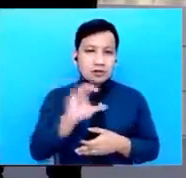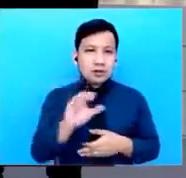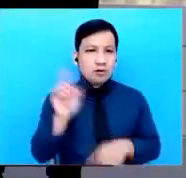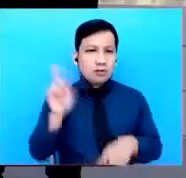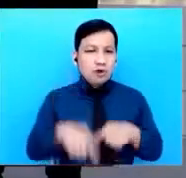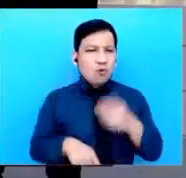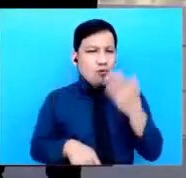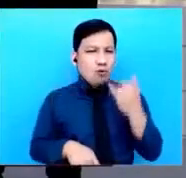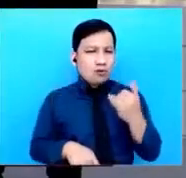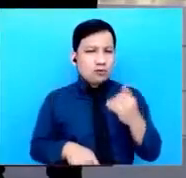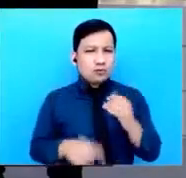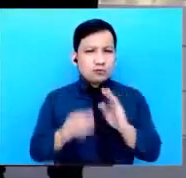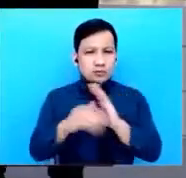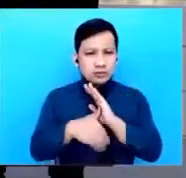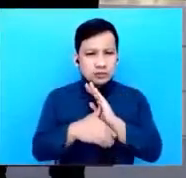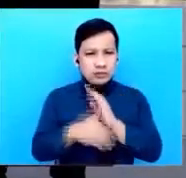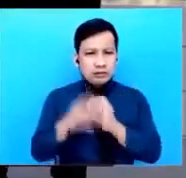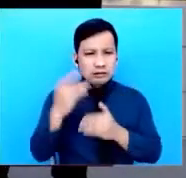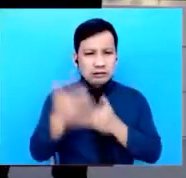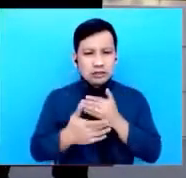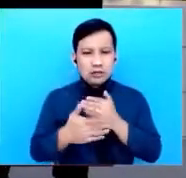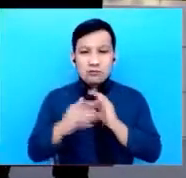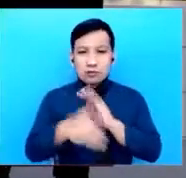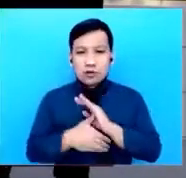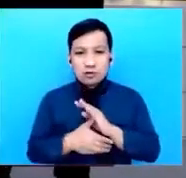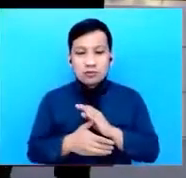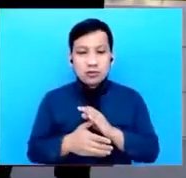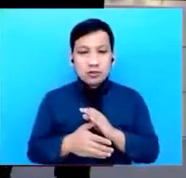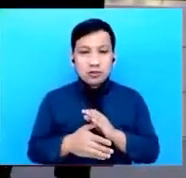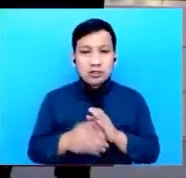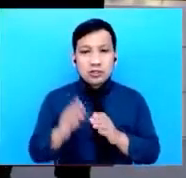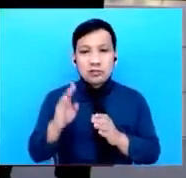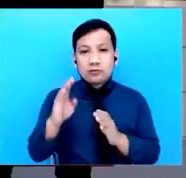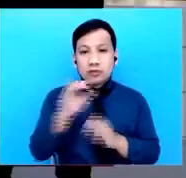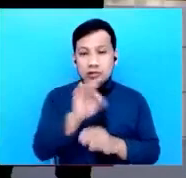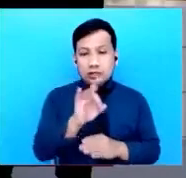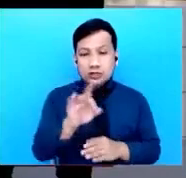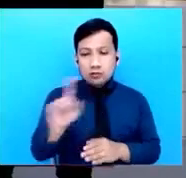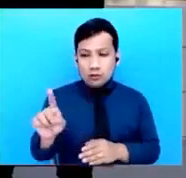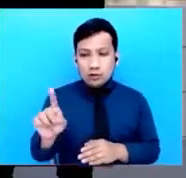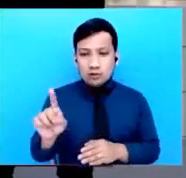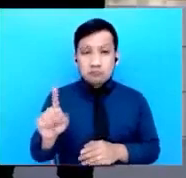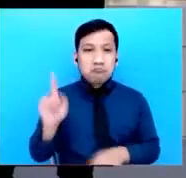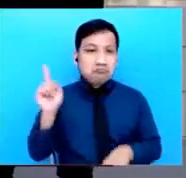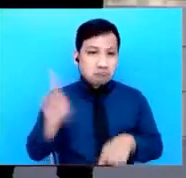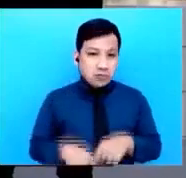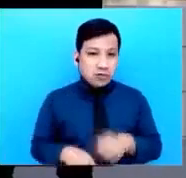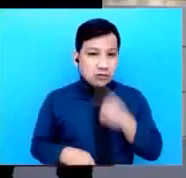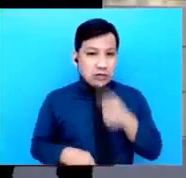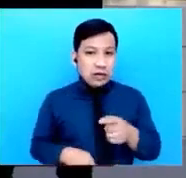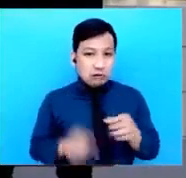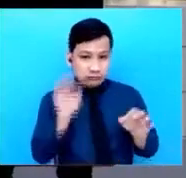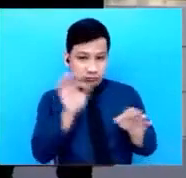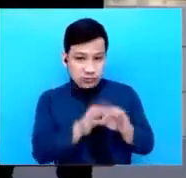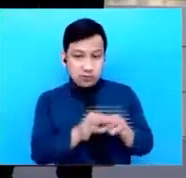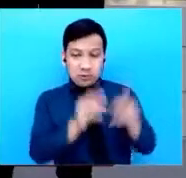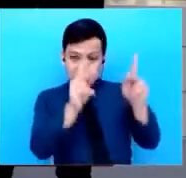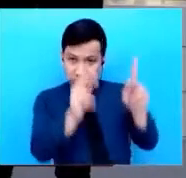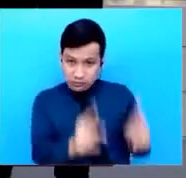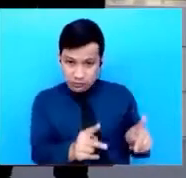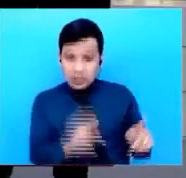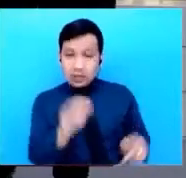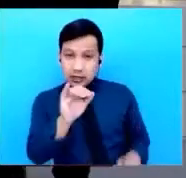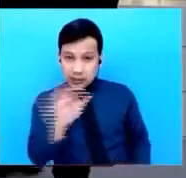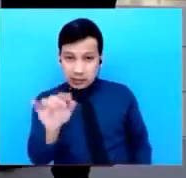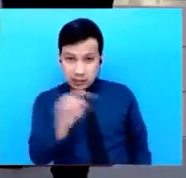sa Omnibus Election Code, Batas Pambansa 881, maituturing lamang na kandidato ang isang tao kapag